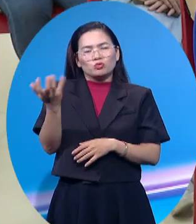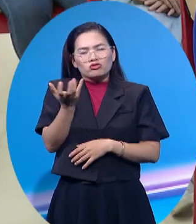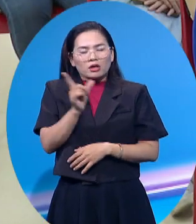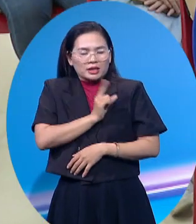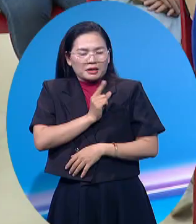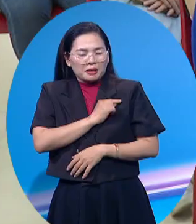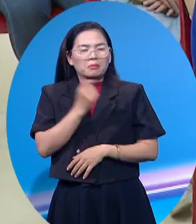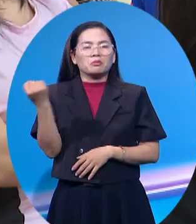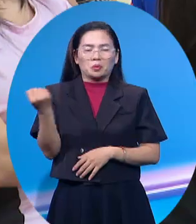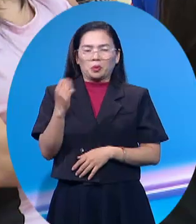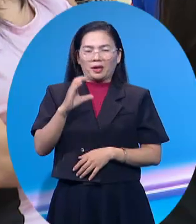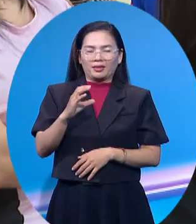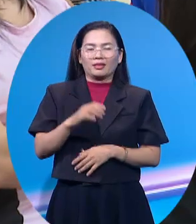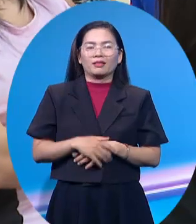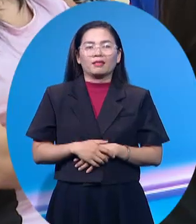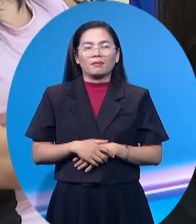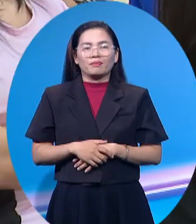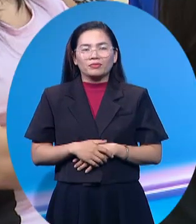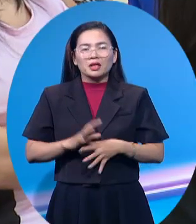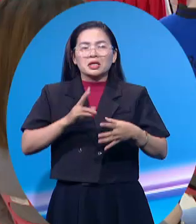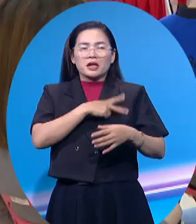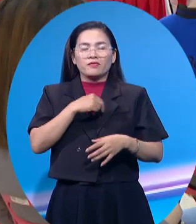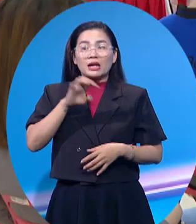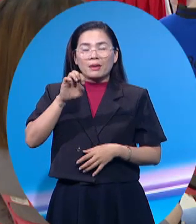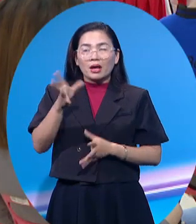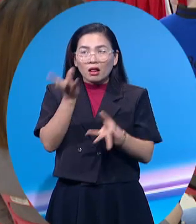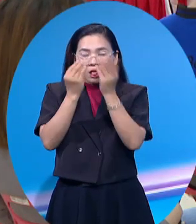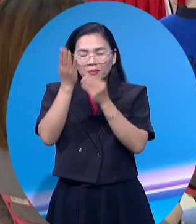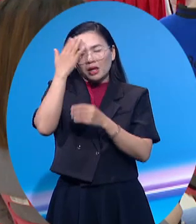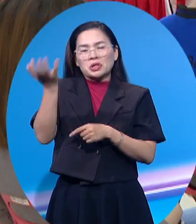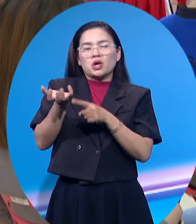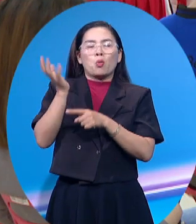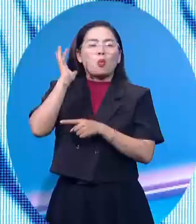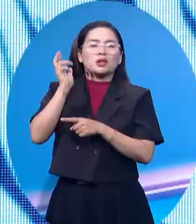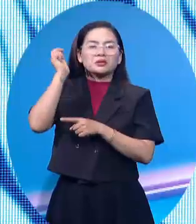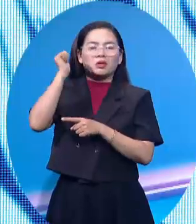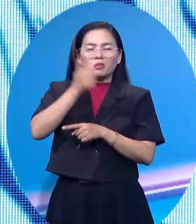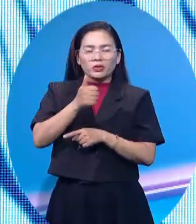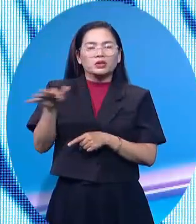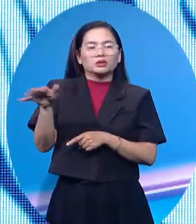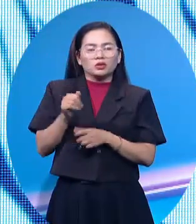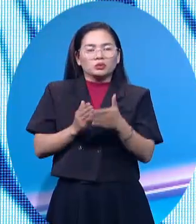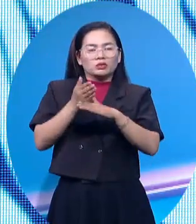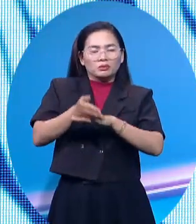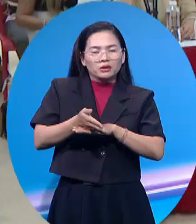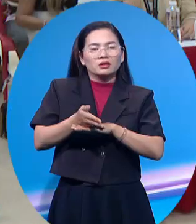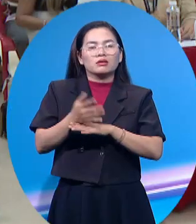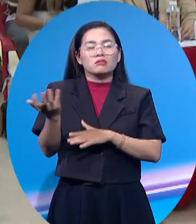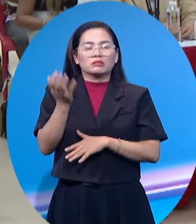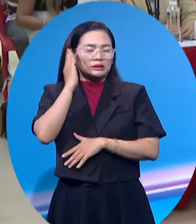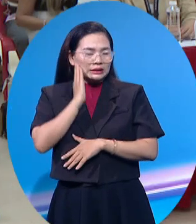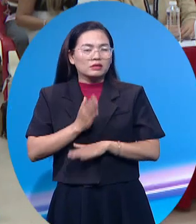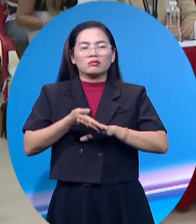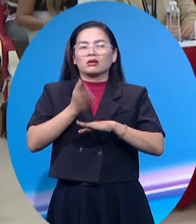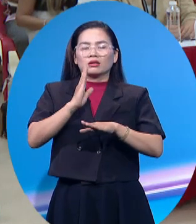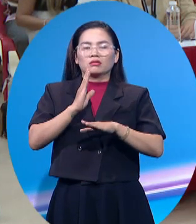đúng cách, từng nhân viên AB InBev hiểu rằng nước là nguồn tài nguyên thiết yếu và mọi người dân đều có quyền tiếp cận, sử dụng nguồn nước sạch, an